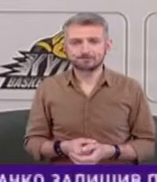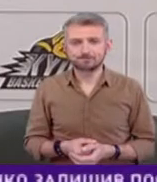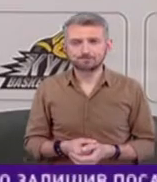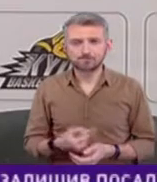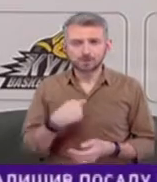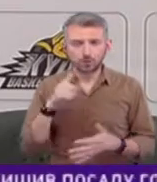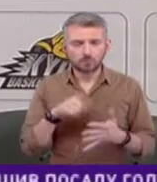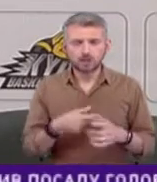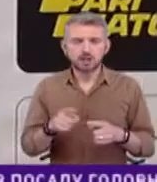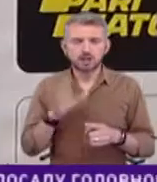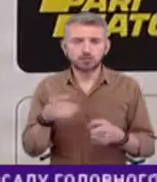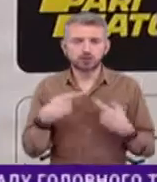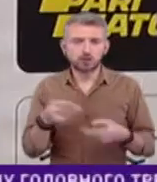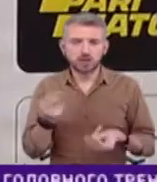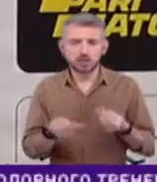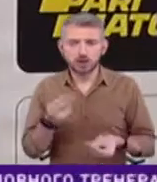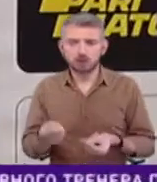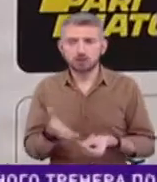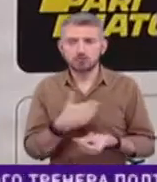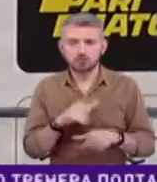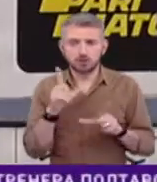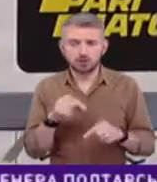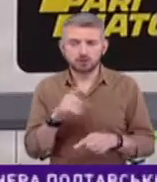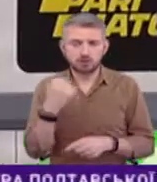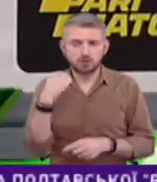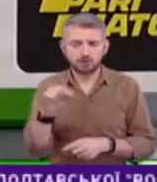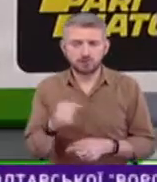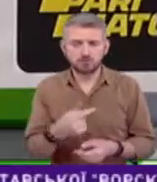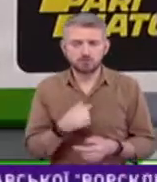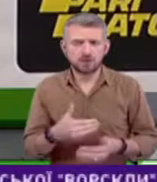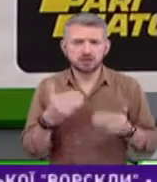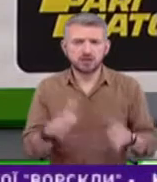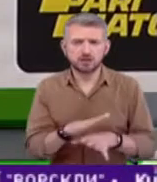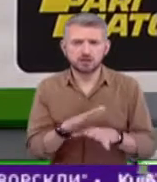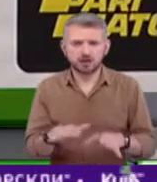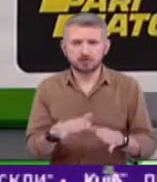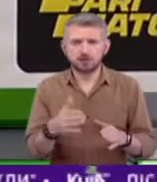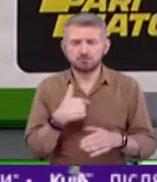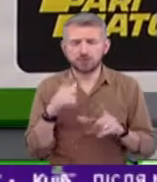я уверен, что это будет другая игра. Мы едем за победу. Мы не откладываем ее на домашнюю, мы